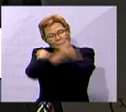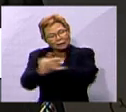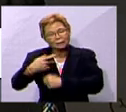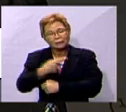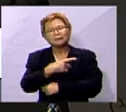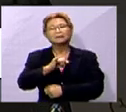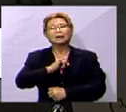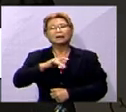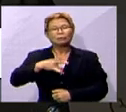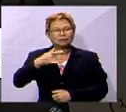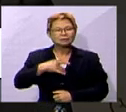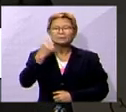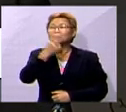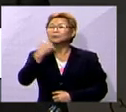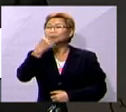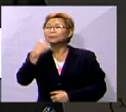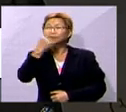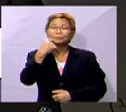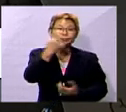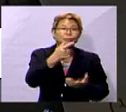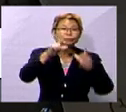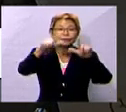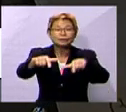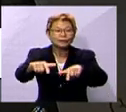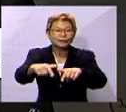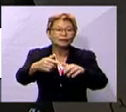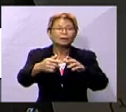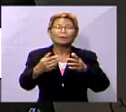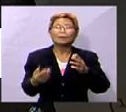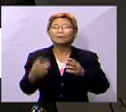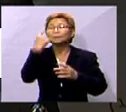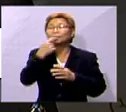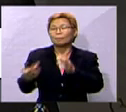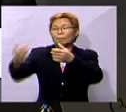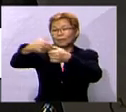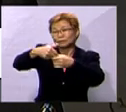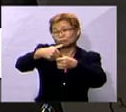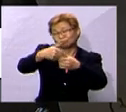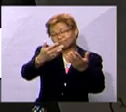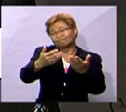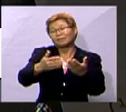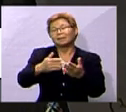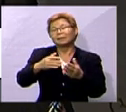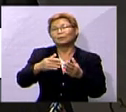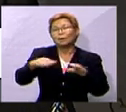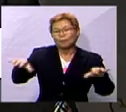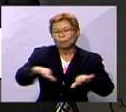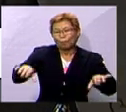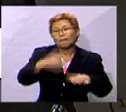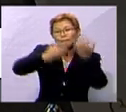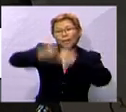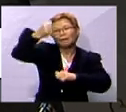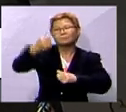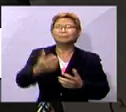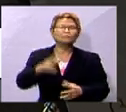rasa siapa-siapa saja yang diletakkan pada event tersebut nanti memang akan beri yang terbaik. Untuk pada saya, tak ada